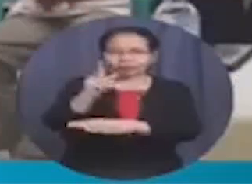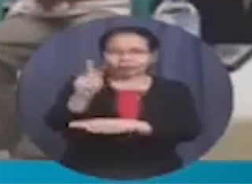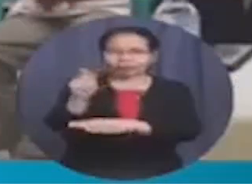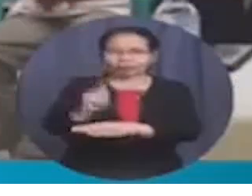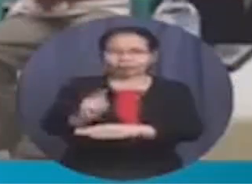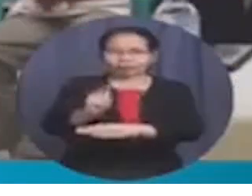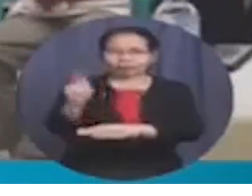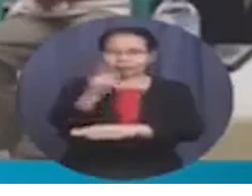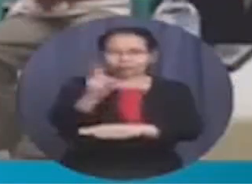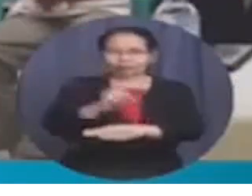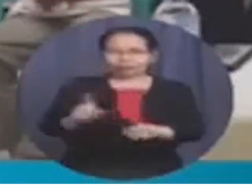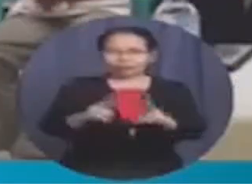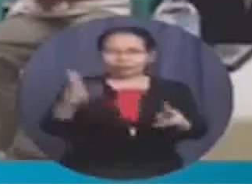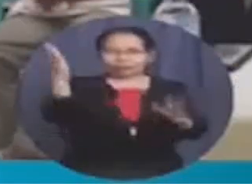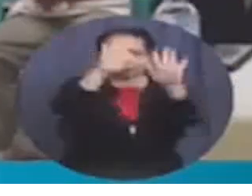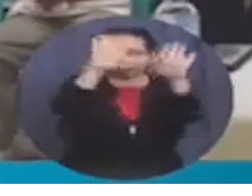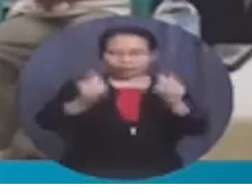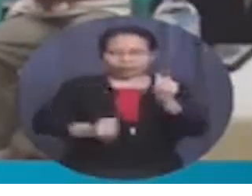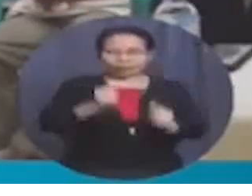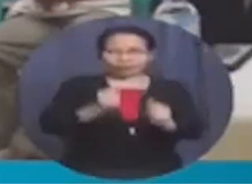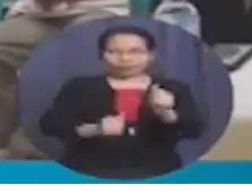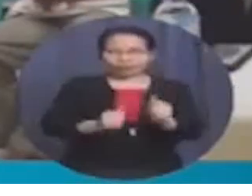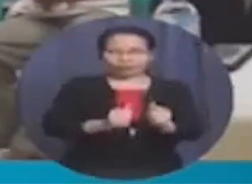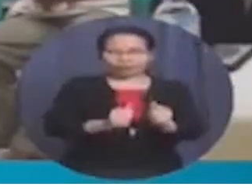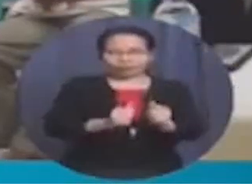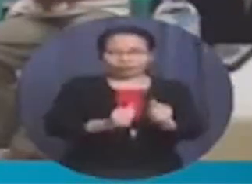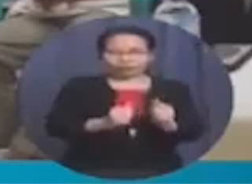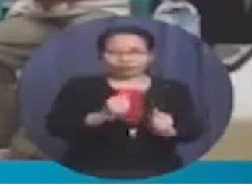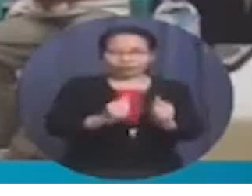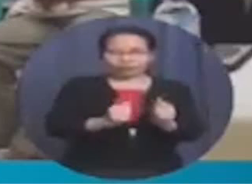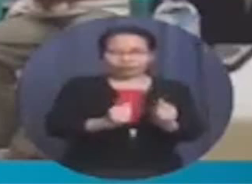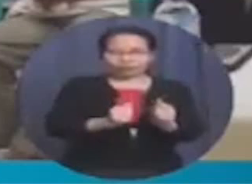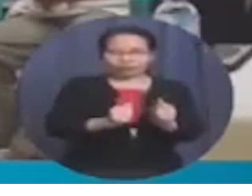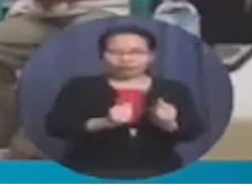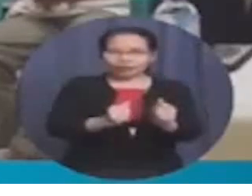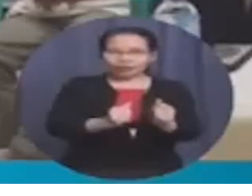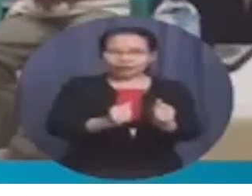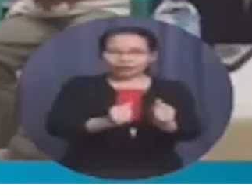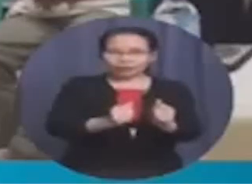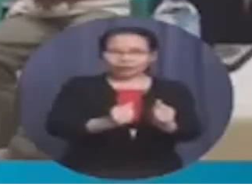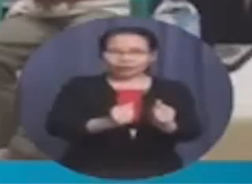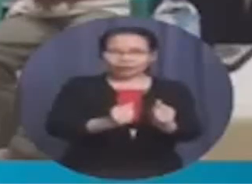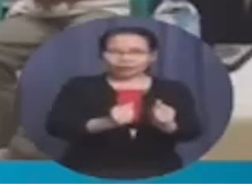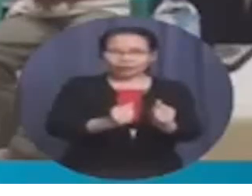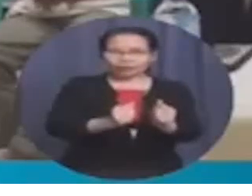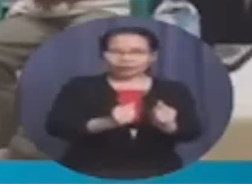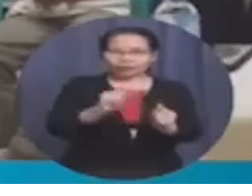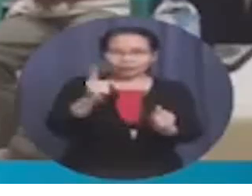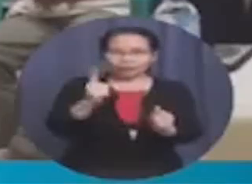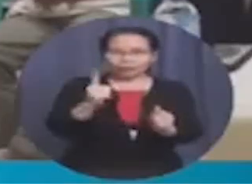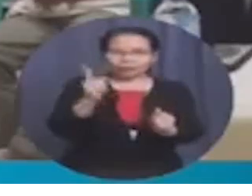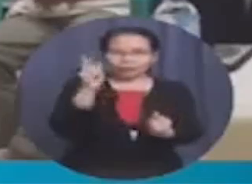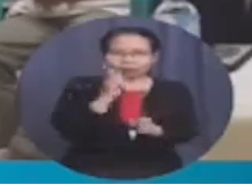tanong mo, napakaganda eh. Which of these gods, you said, is the real God? The